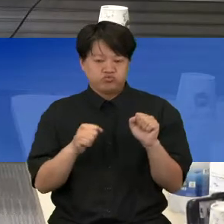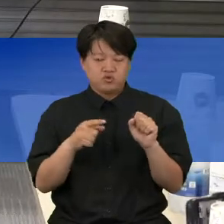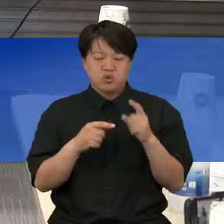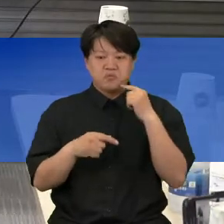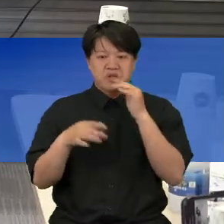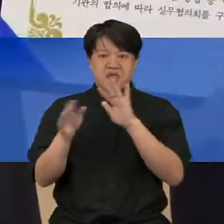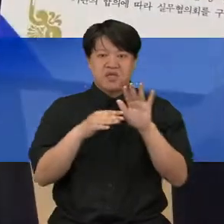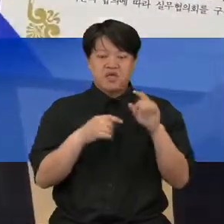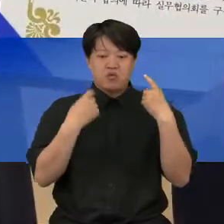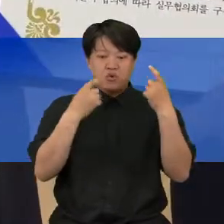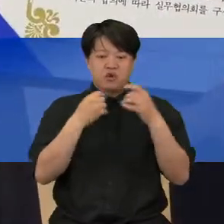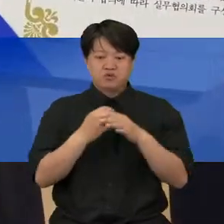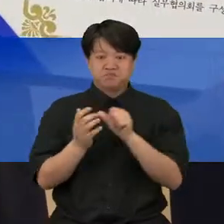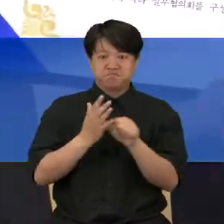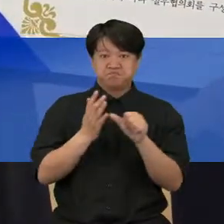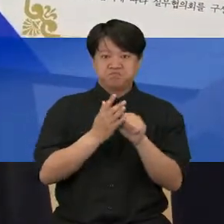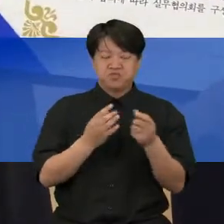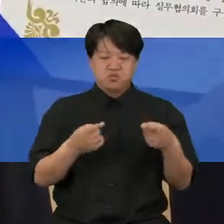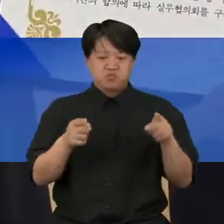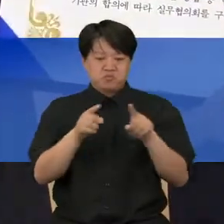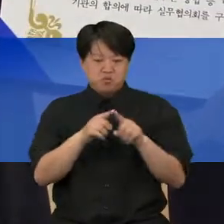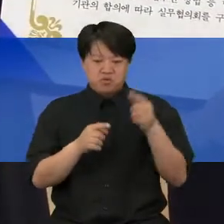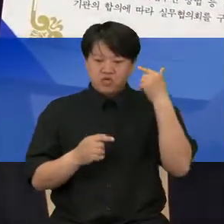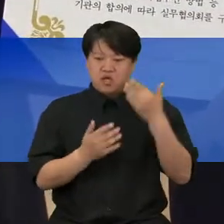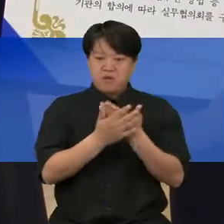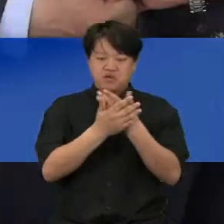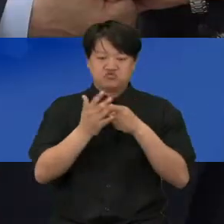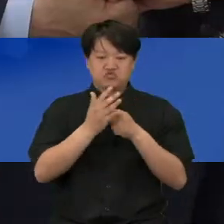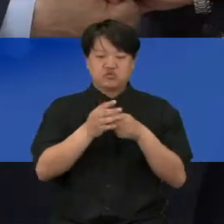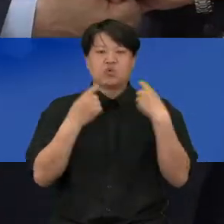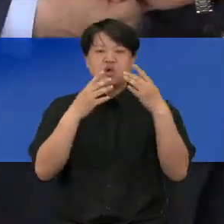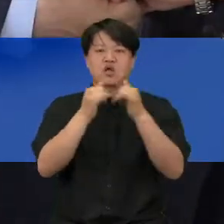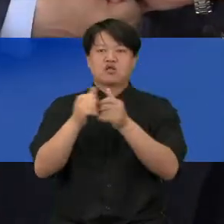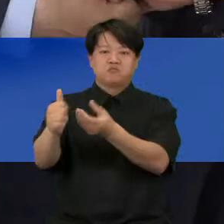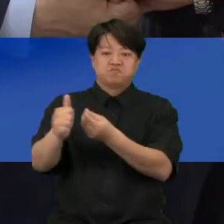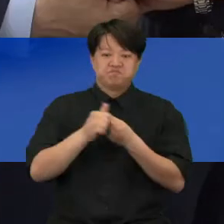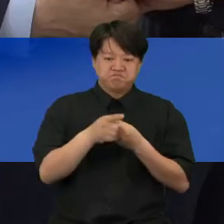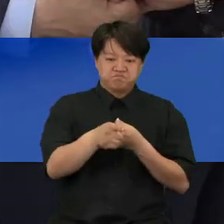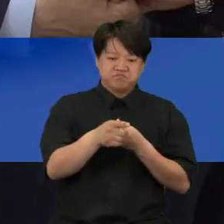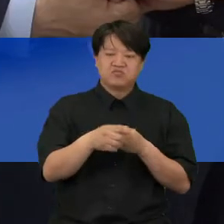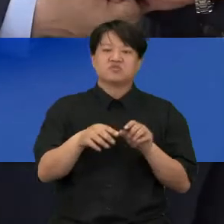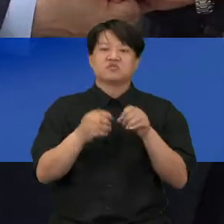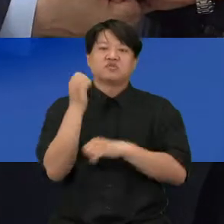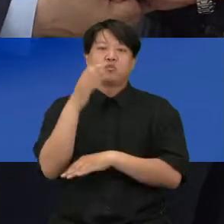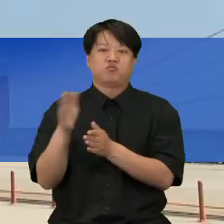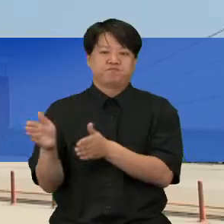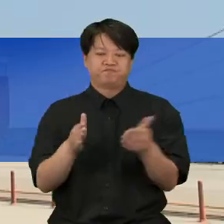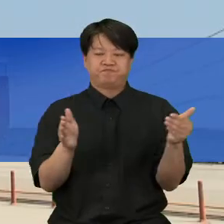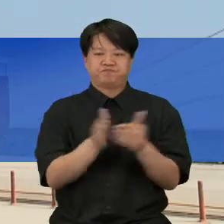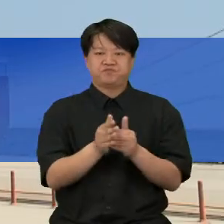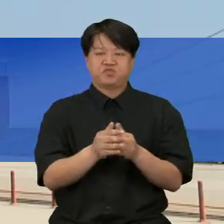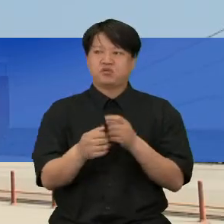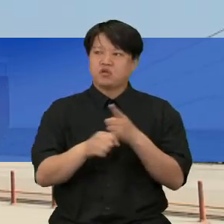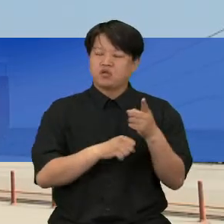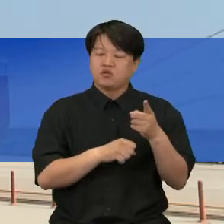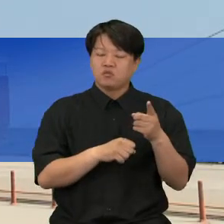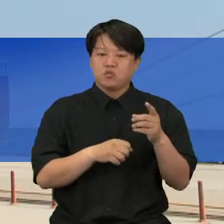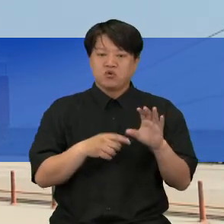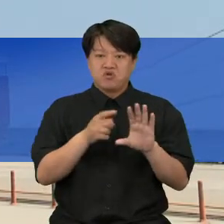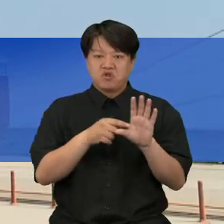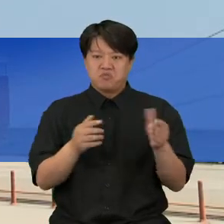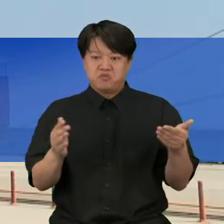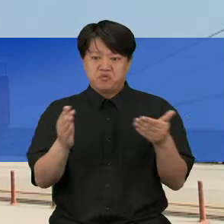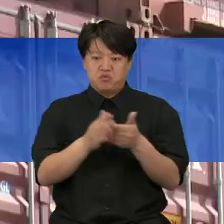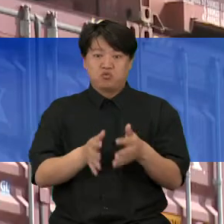해양 관광 상품 공동 개발을 추진해 관광객 유치 확대에 발판을 마련했습니다. 또 내년 포항 영일만항